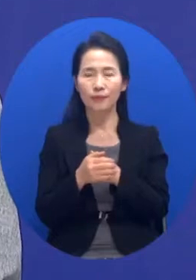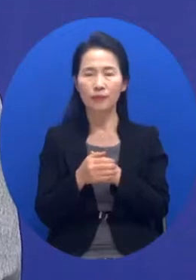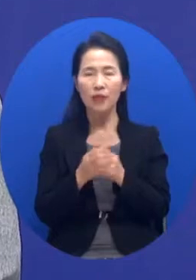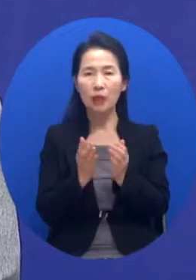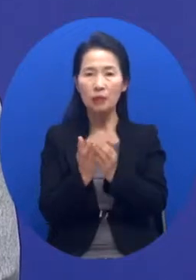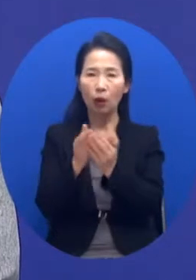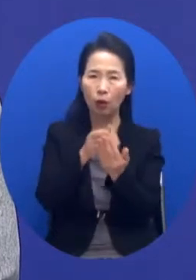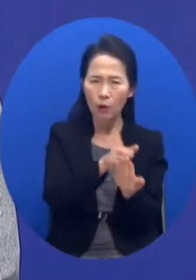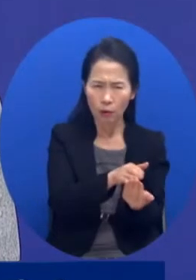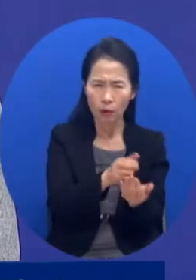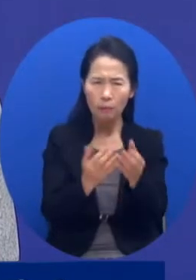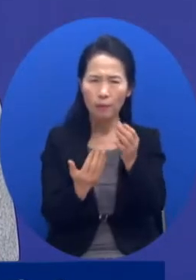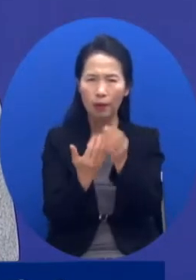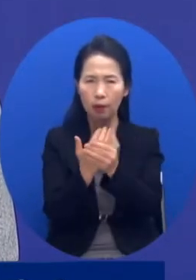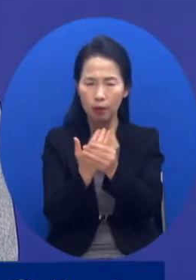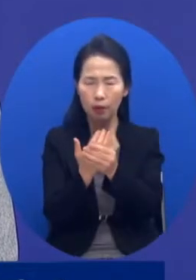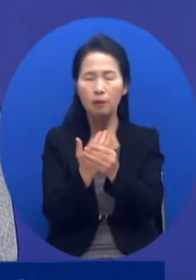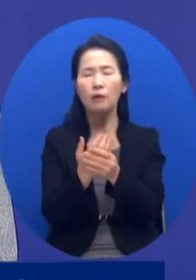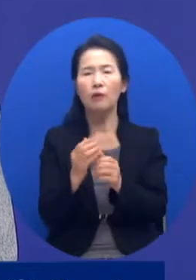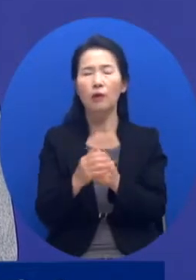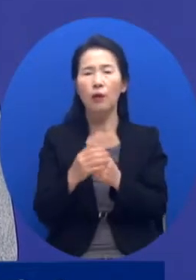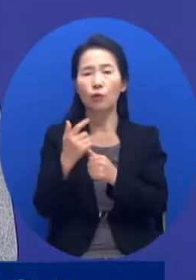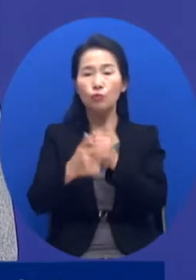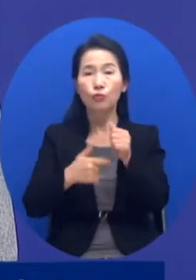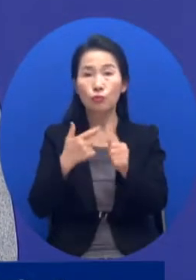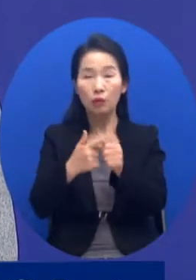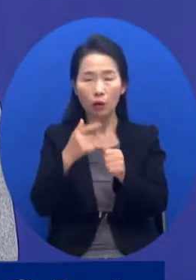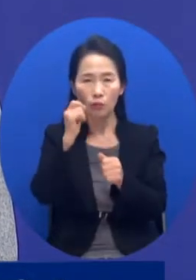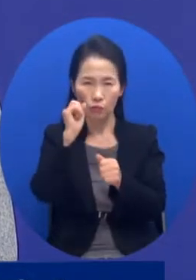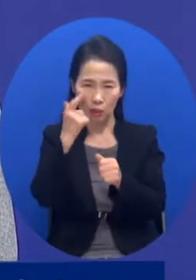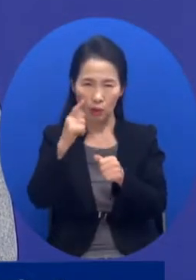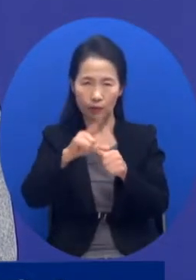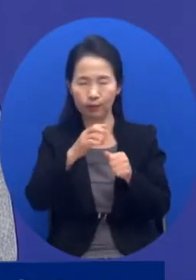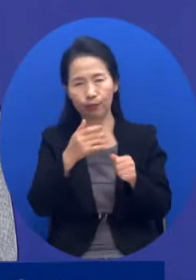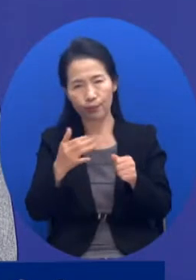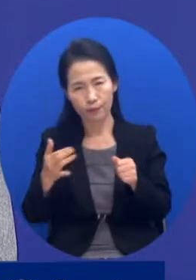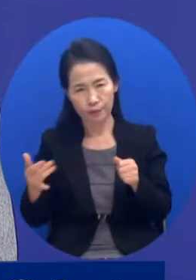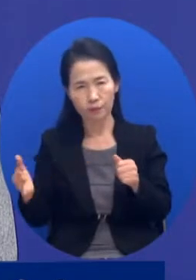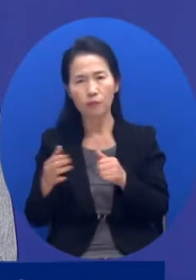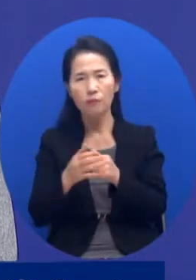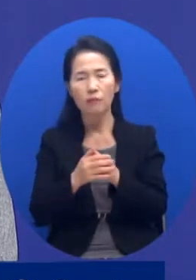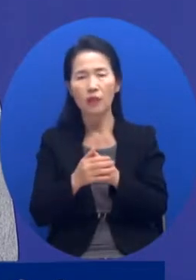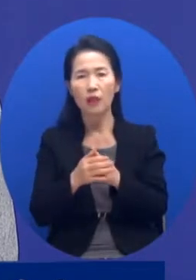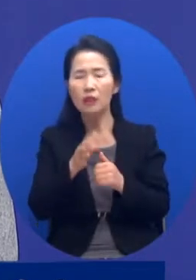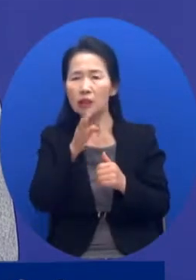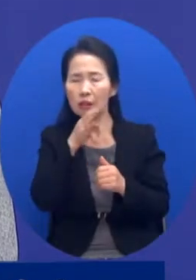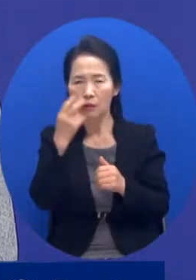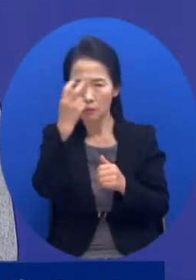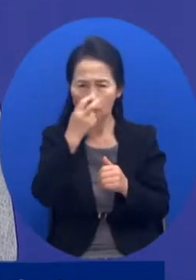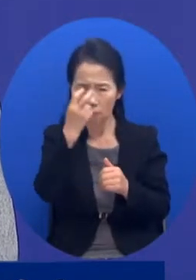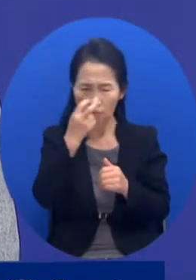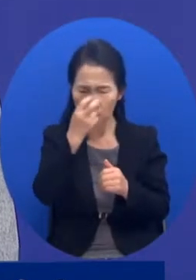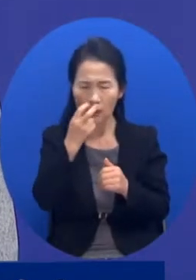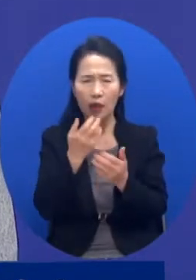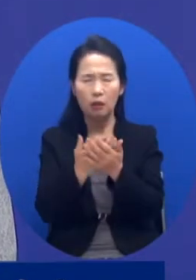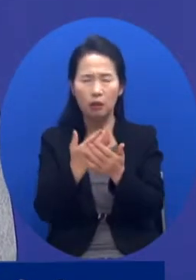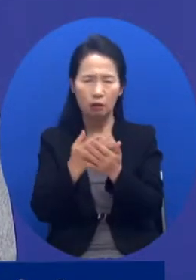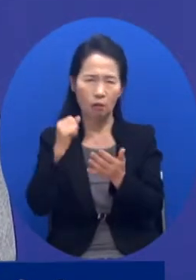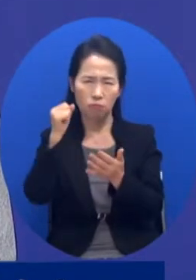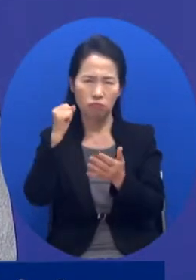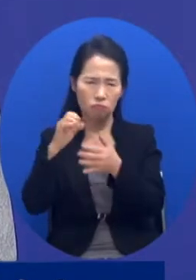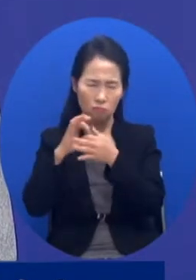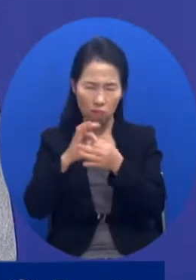세월호 참사가 발생한 지 6년 6개월이 지났지만 진상 규명을 촉구하는 목소리는 계속해서 이어지고 있습니다.